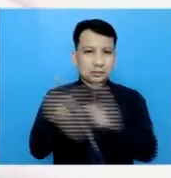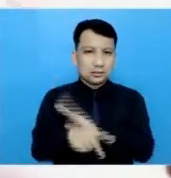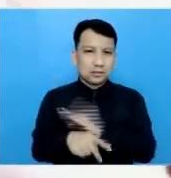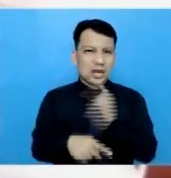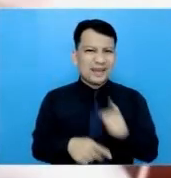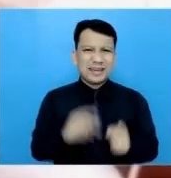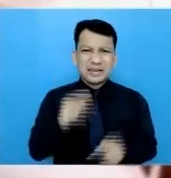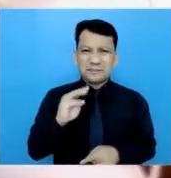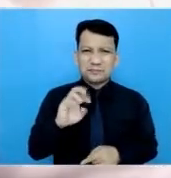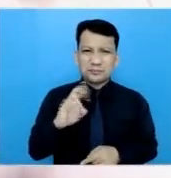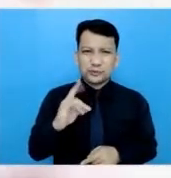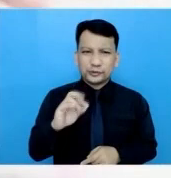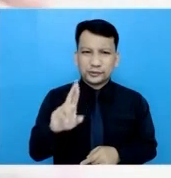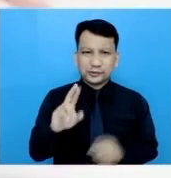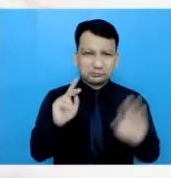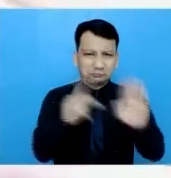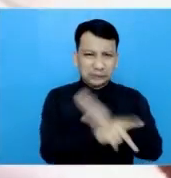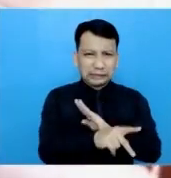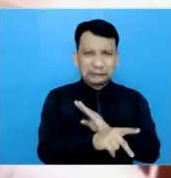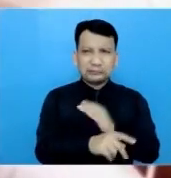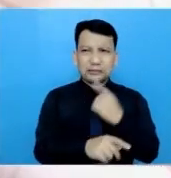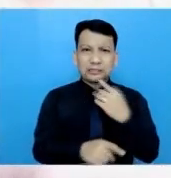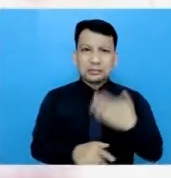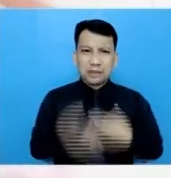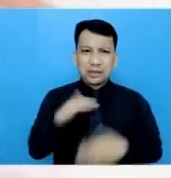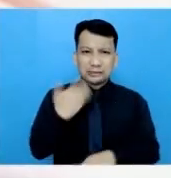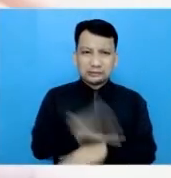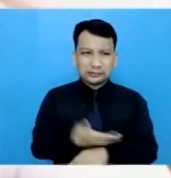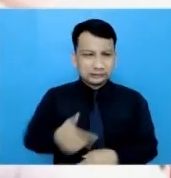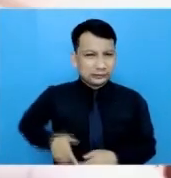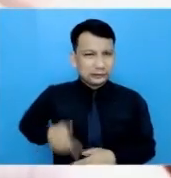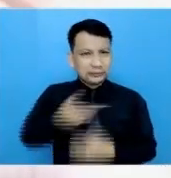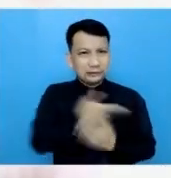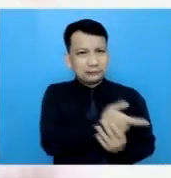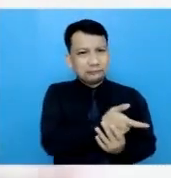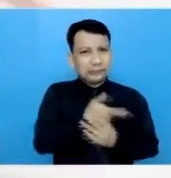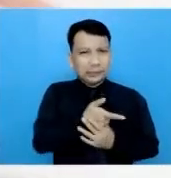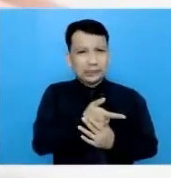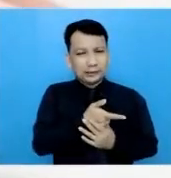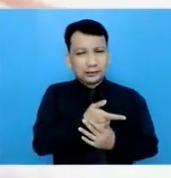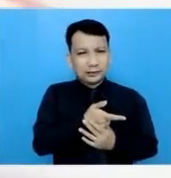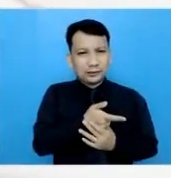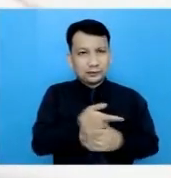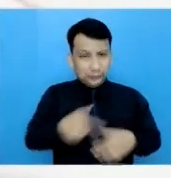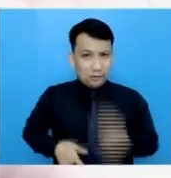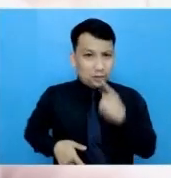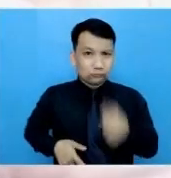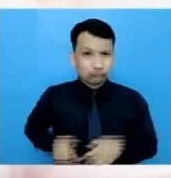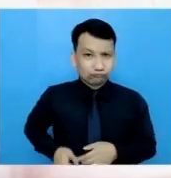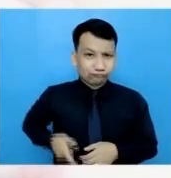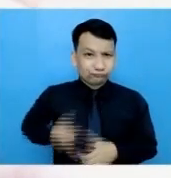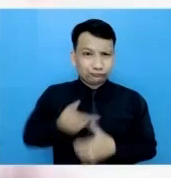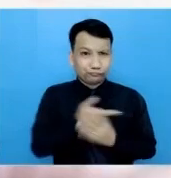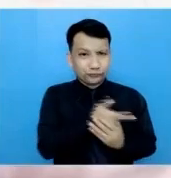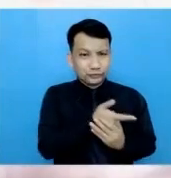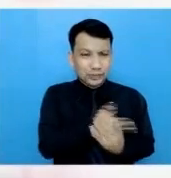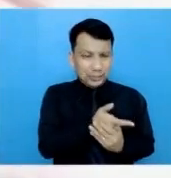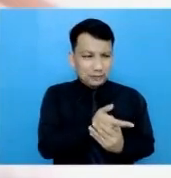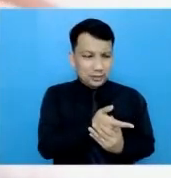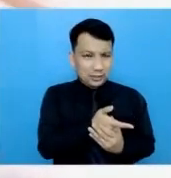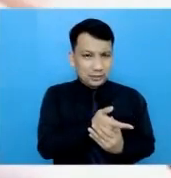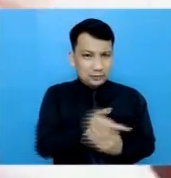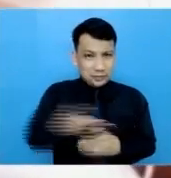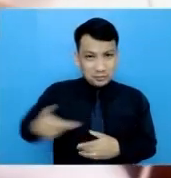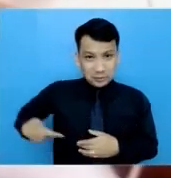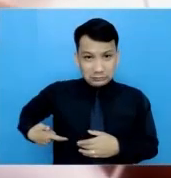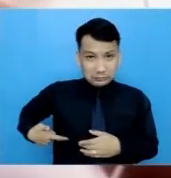yun, sir, kasi pinatay po yung anak ko. Binaril po, talagang tinutok po talaga. Hindi lang tutok, talagang dinikit pa